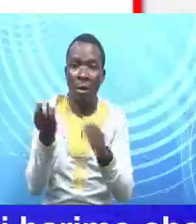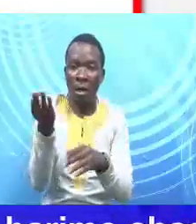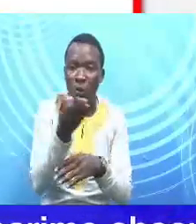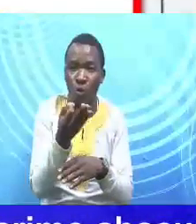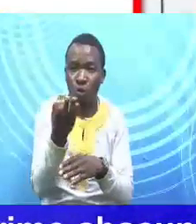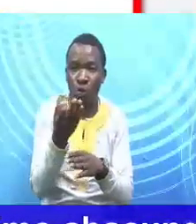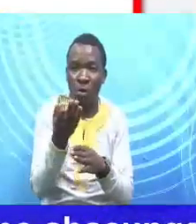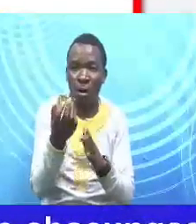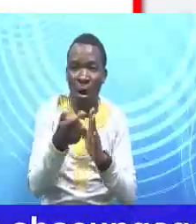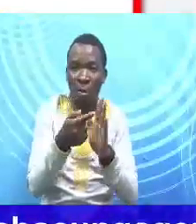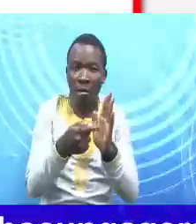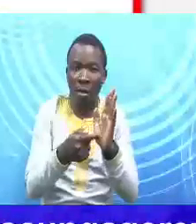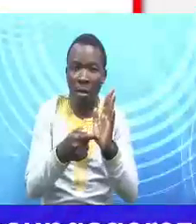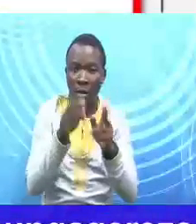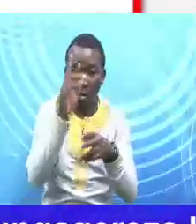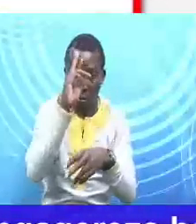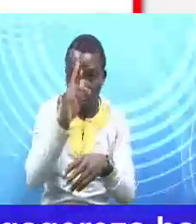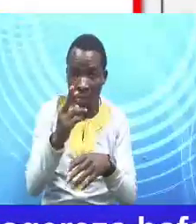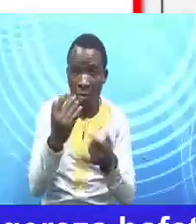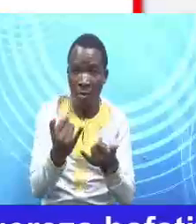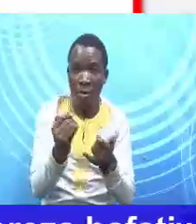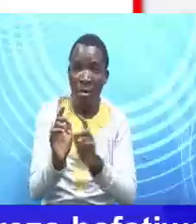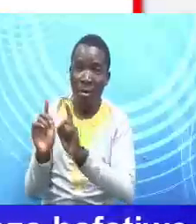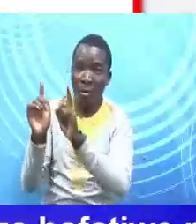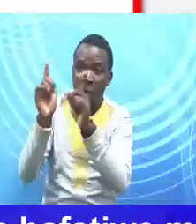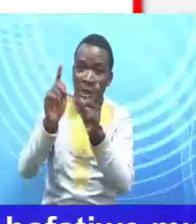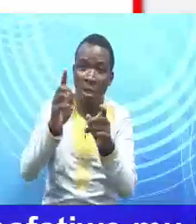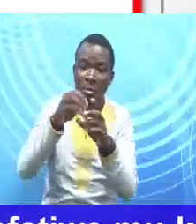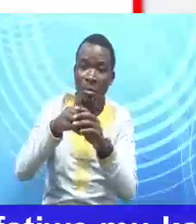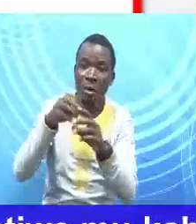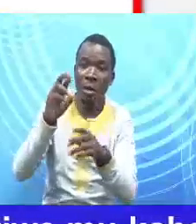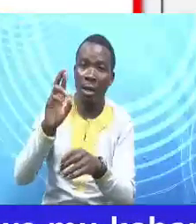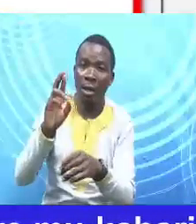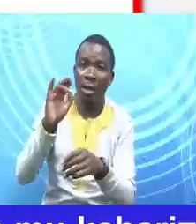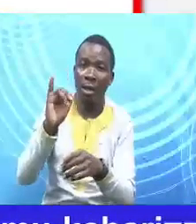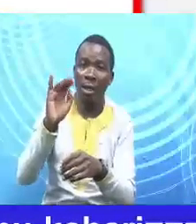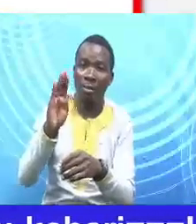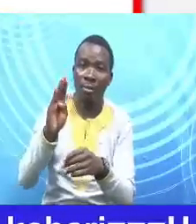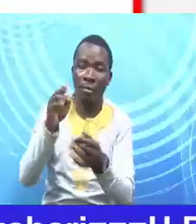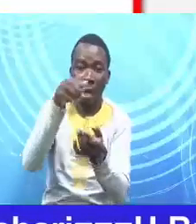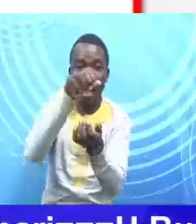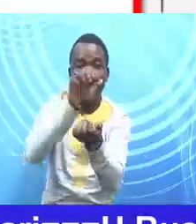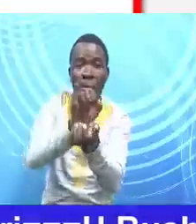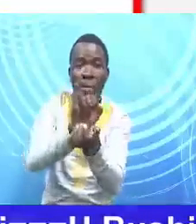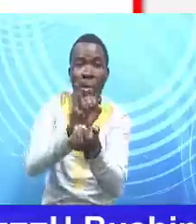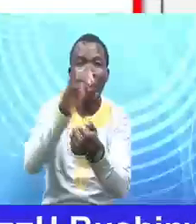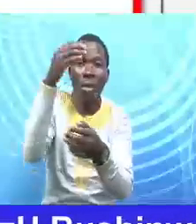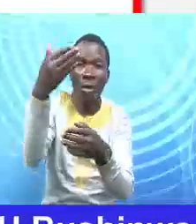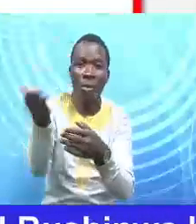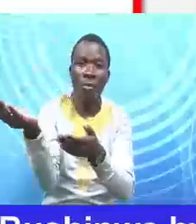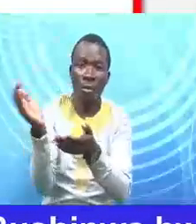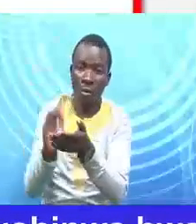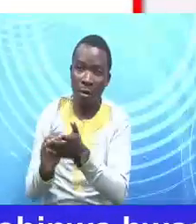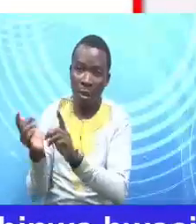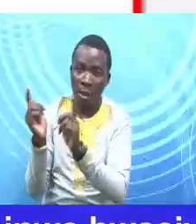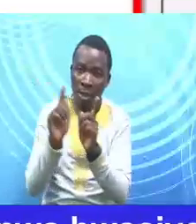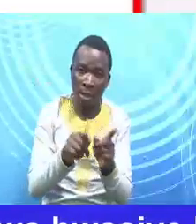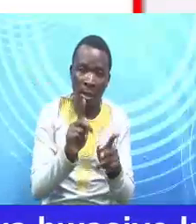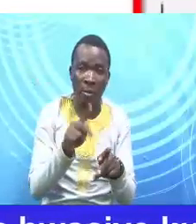turimo tugenderaho muri iki gihe bamujyane kuri ribu ako ahanwe nawe hanyuma nkagaruka kuri aba bantu